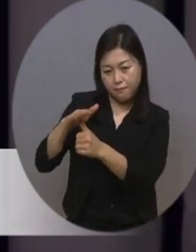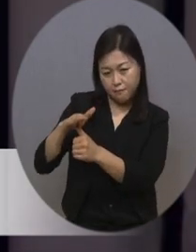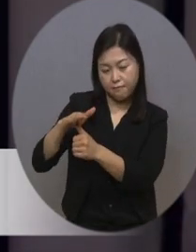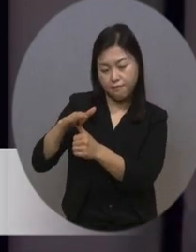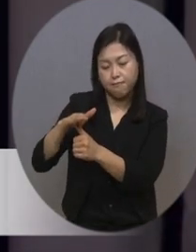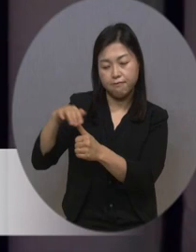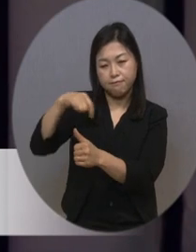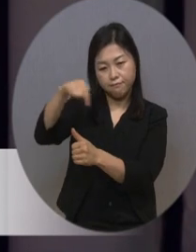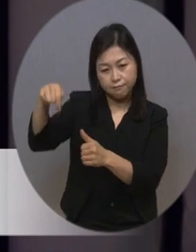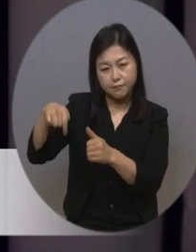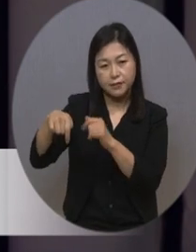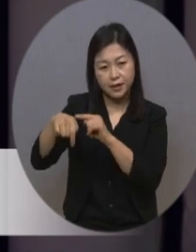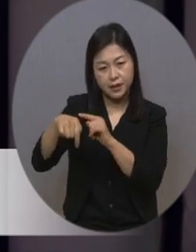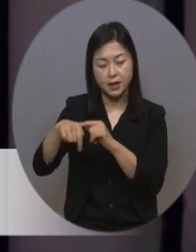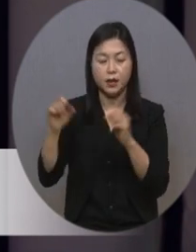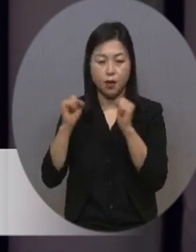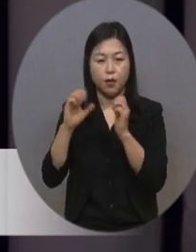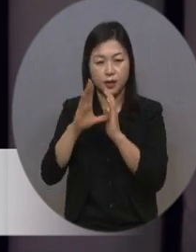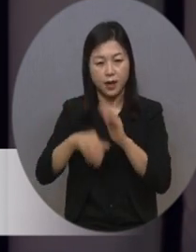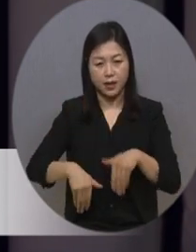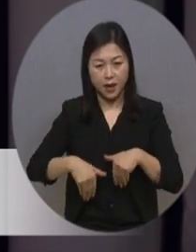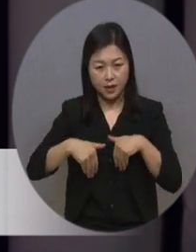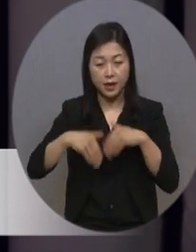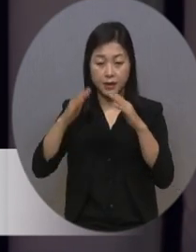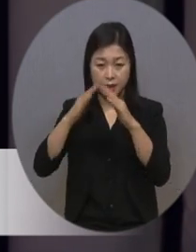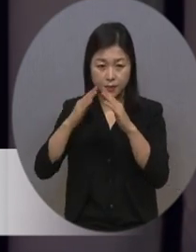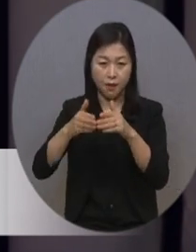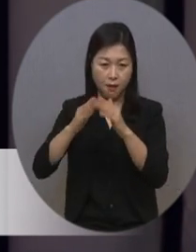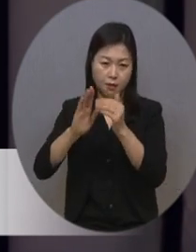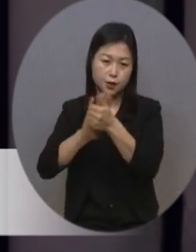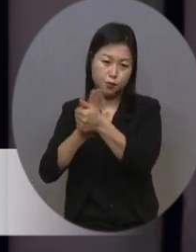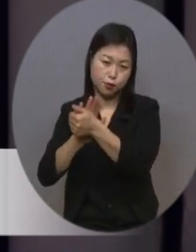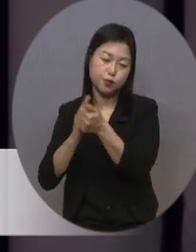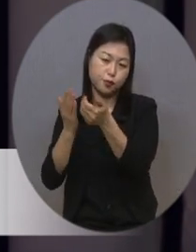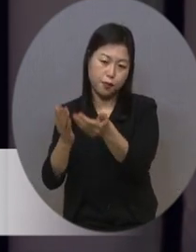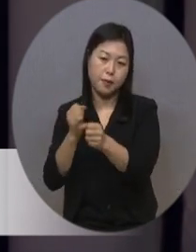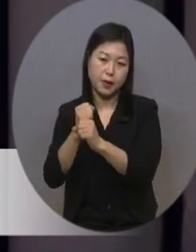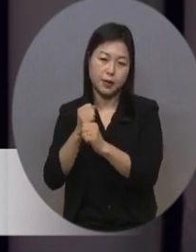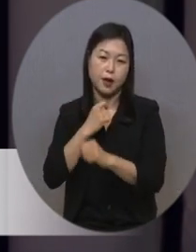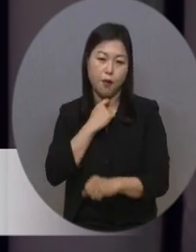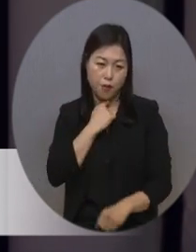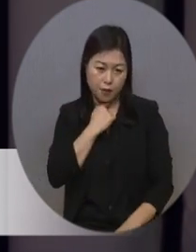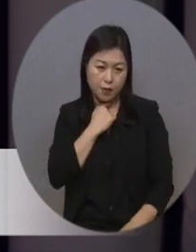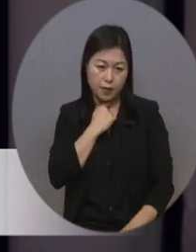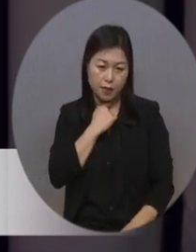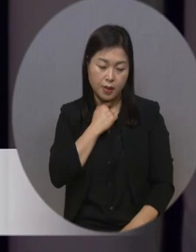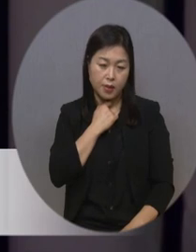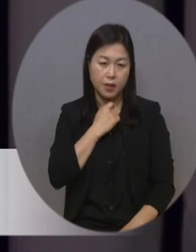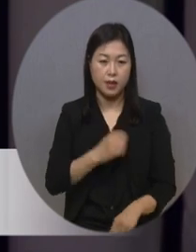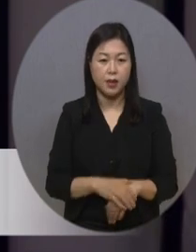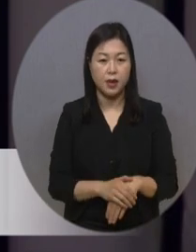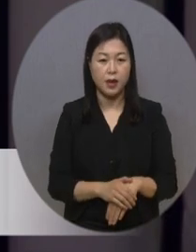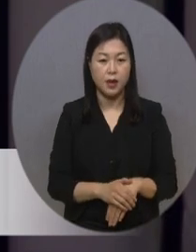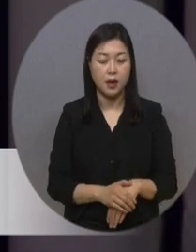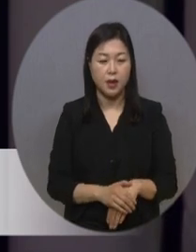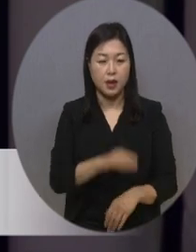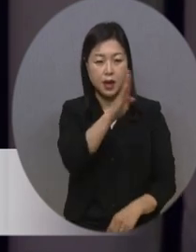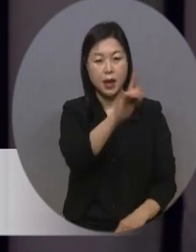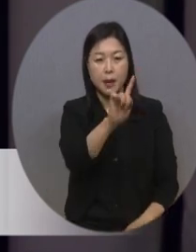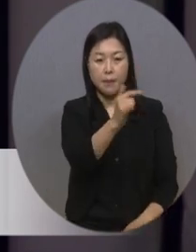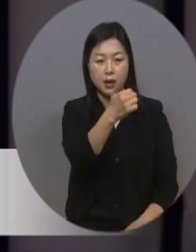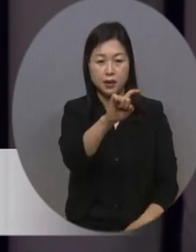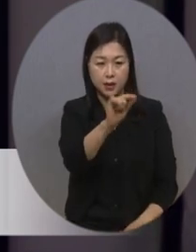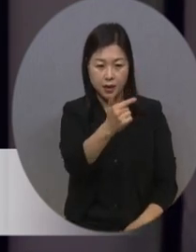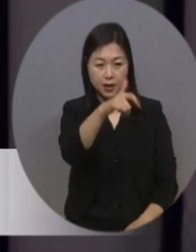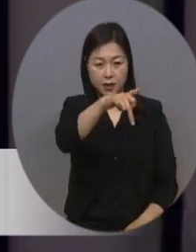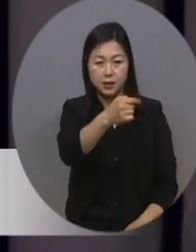더 따뜻한 공간을 만들 수 있었으면 좋겠다라고 생각하고 있을 때 우리 반항크레시 우리